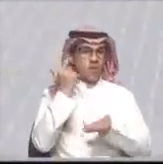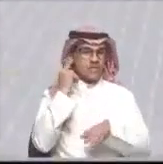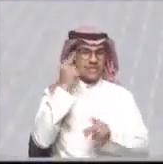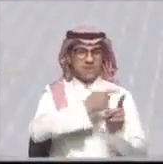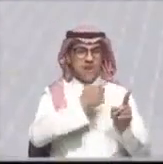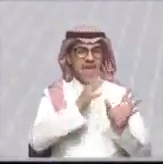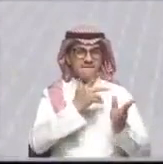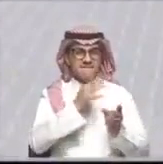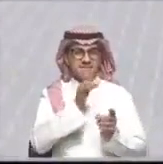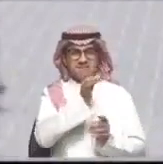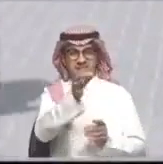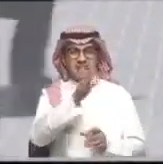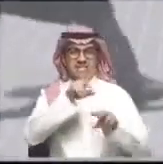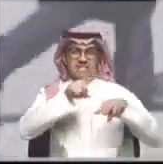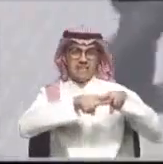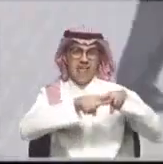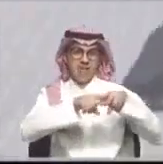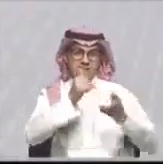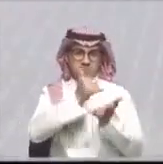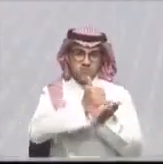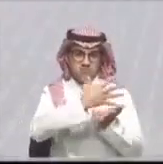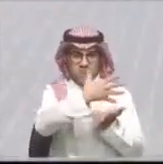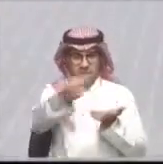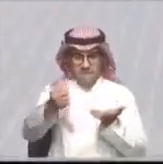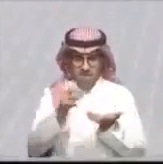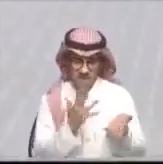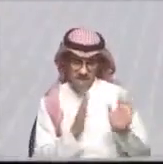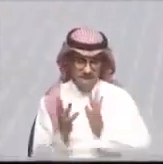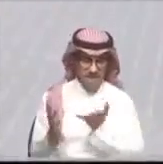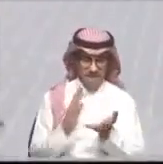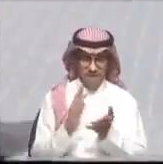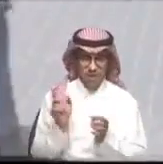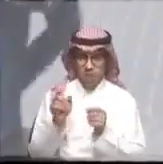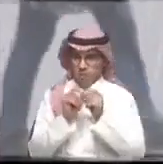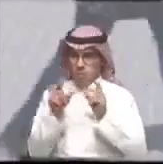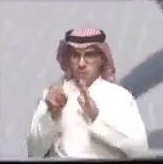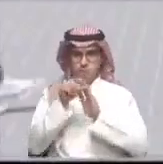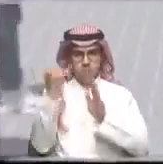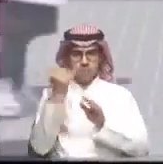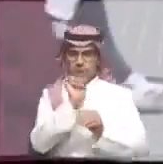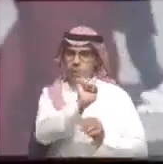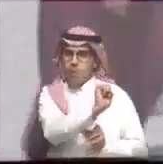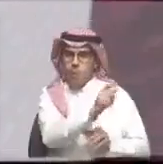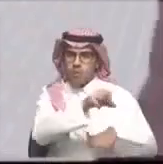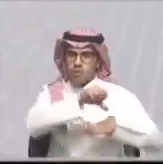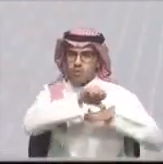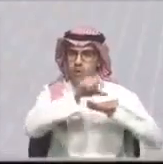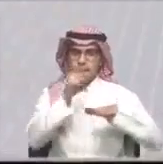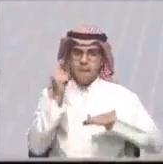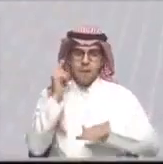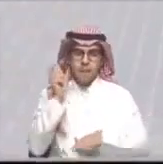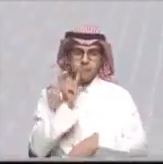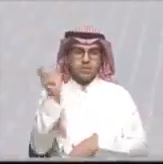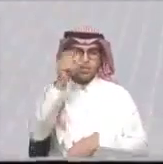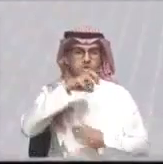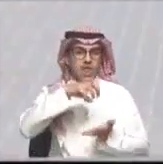القضية الفلسطينية وشاهدة على دعم الدول العربية وعلى رأسها المملكة العربية السعودية، لتجدد التأكيد أن لا